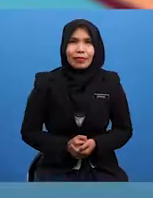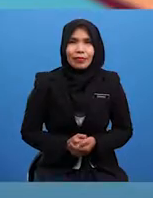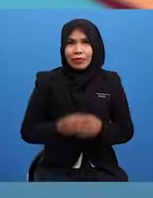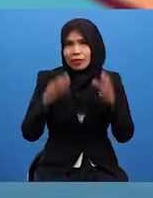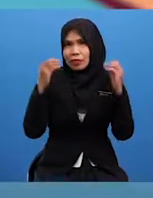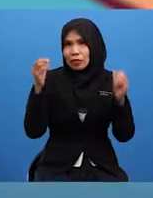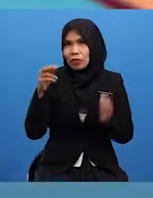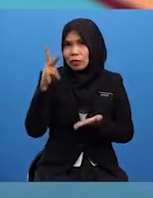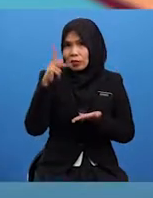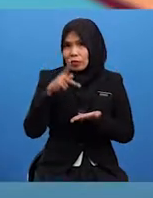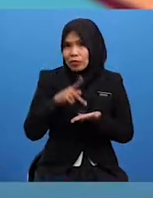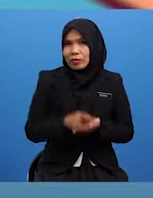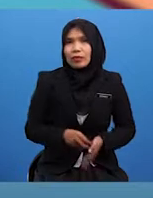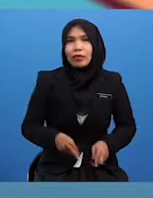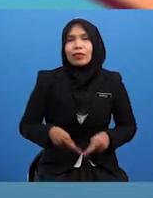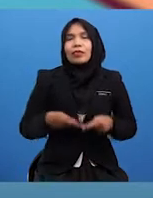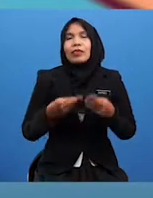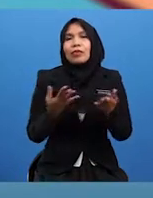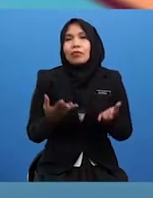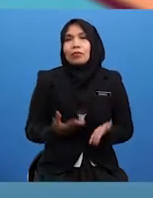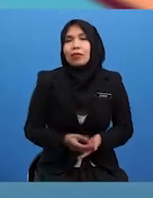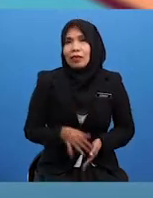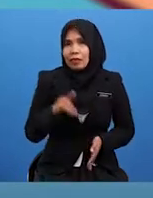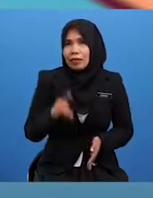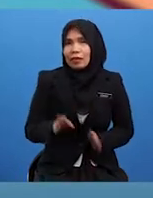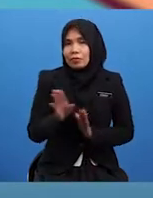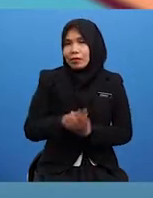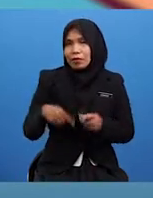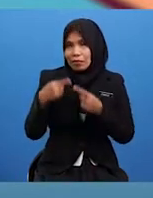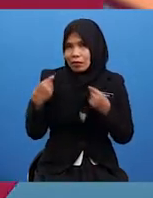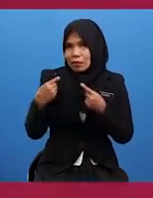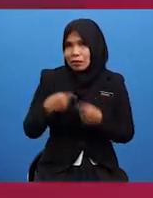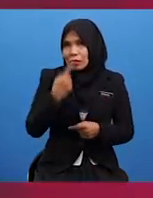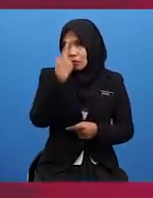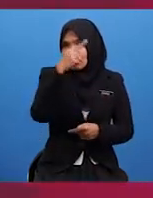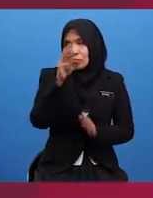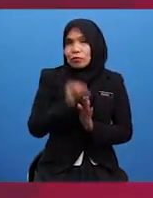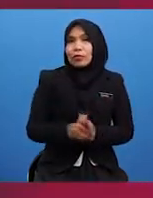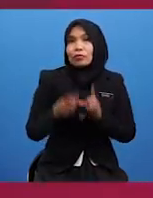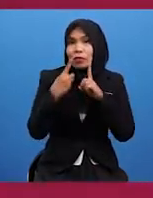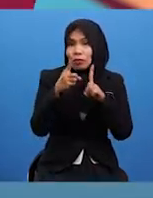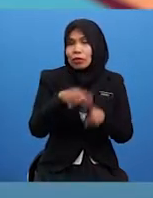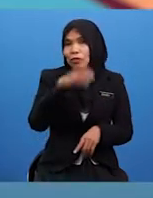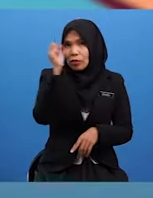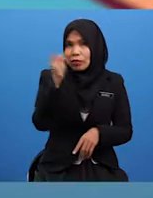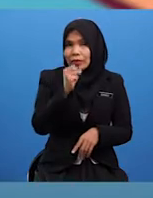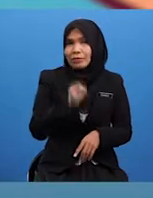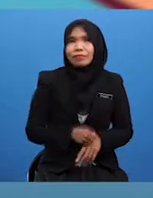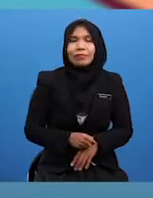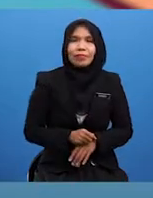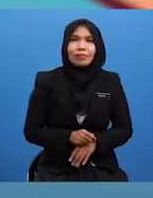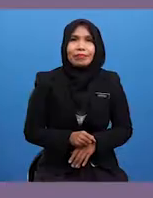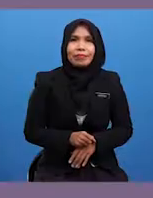Cikgu percaya ramai yang lebih berhati-hati untuk menjawab soalan inference kali ini. Jawapan yang paling